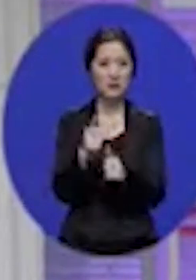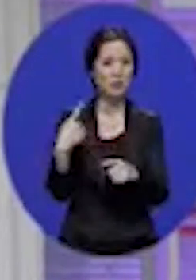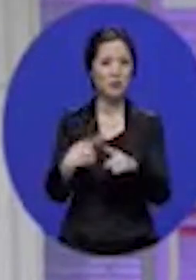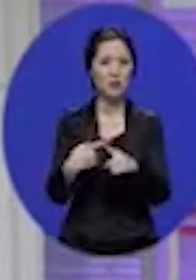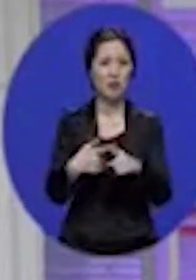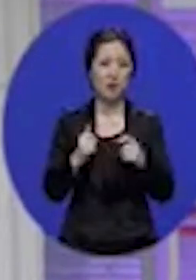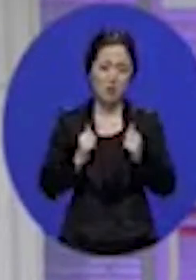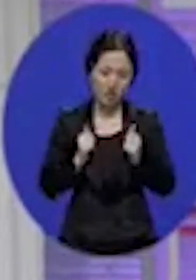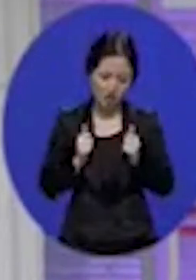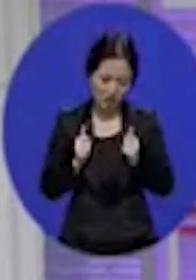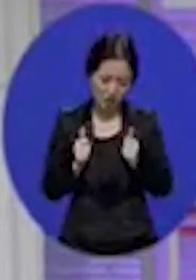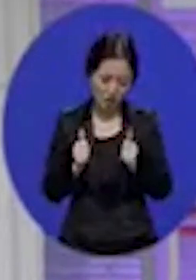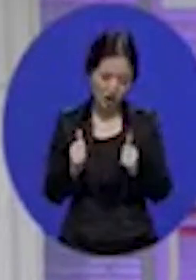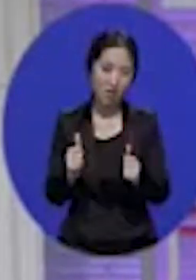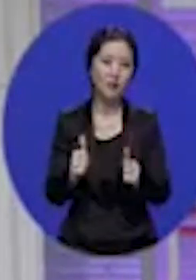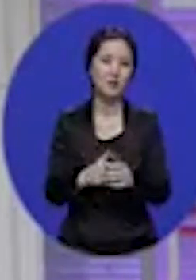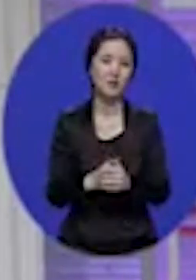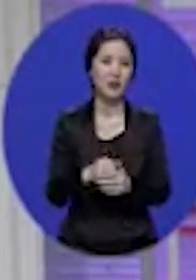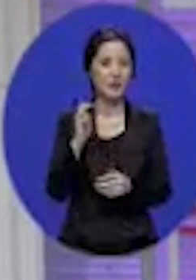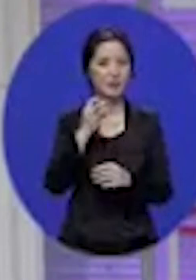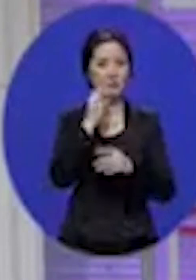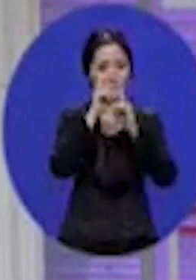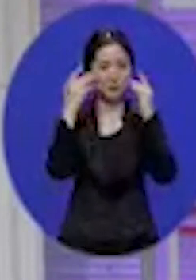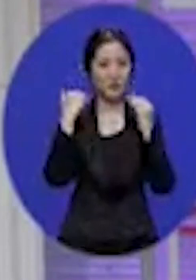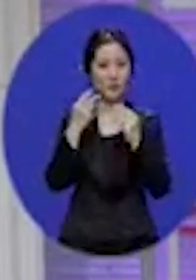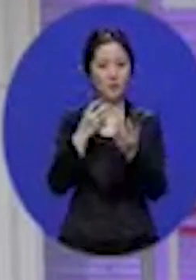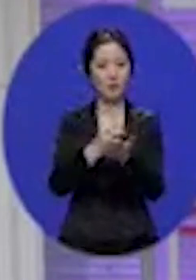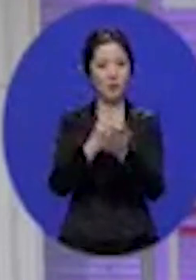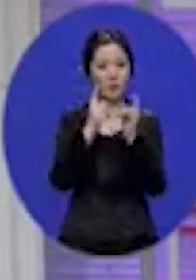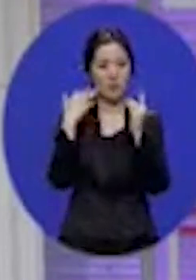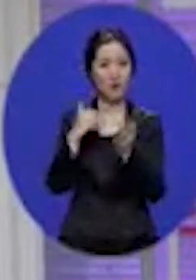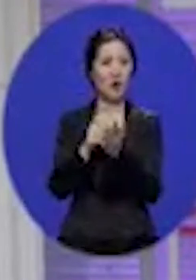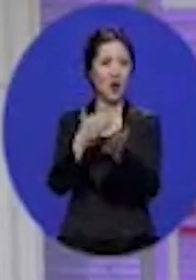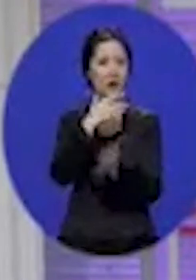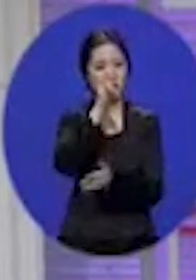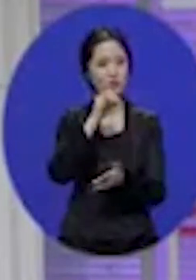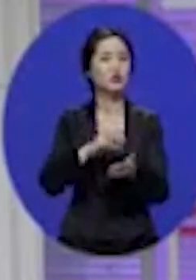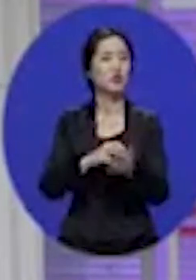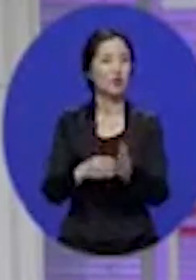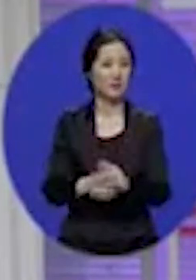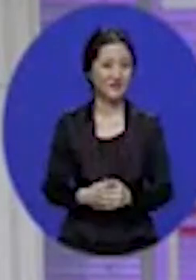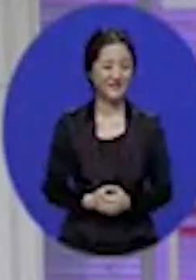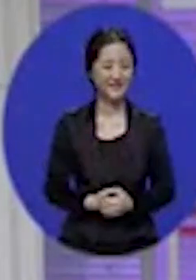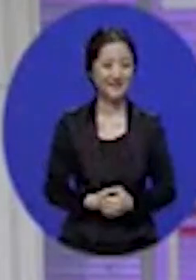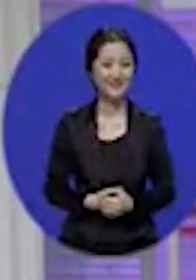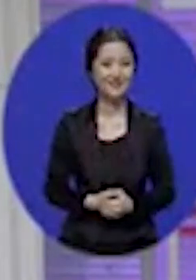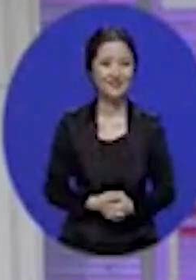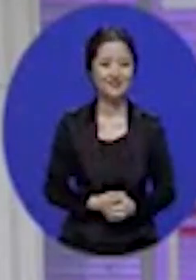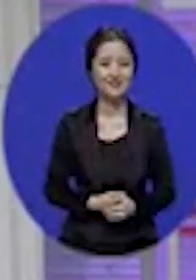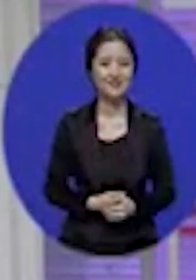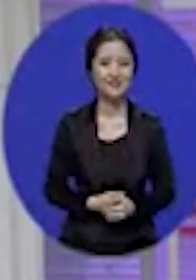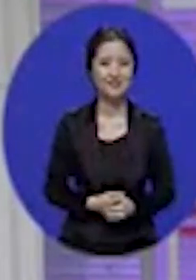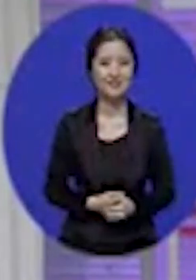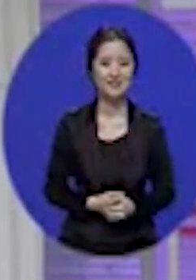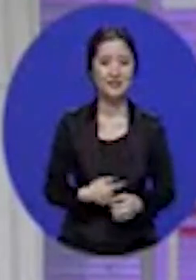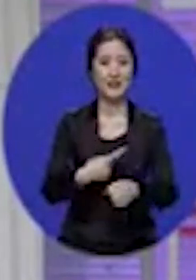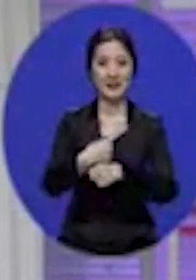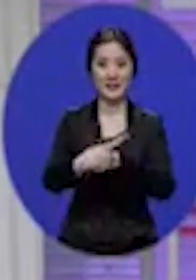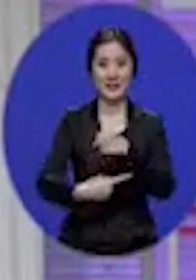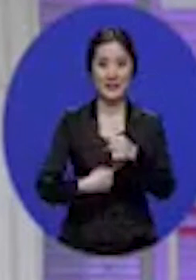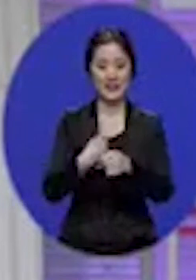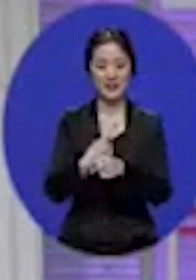열심히 했으면 저 지금 서울대 법대 아마 나와서 제 삼관왕이 됐을지도 몰라요. 저도 누구처럼. 그래서 1년이